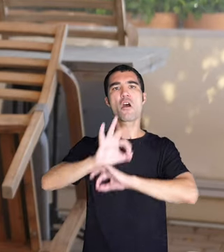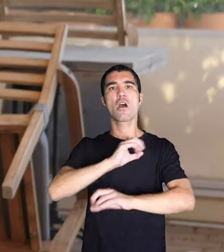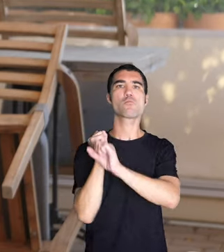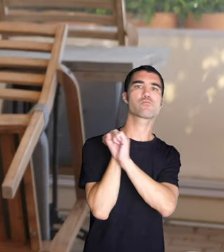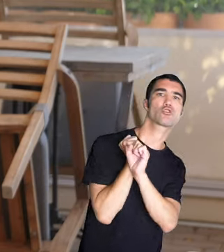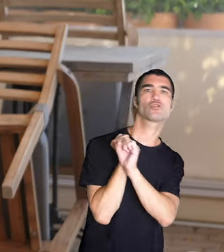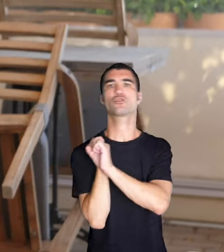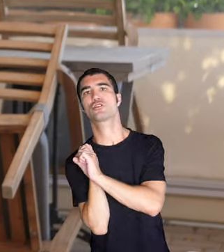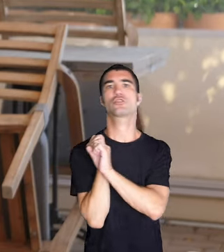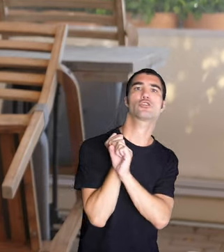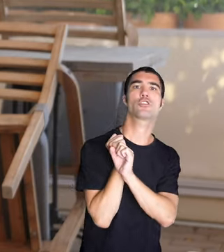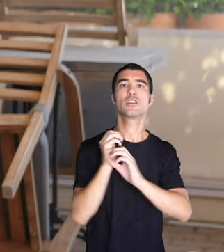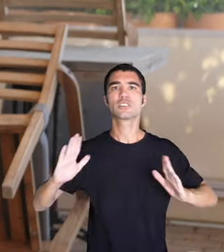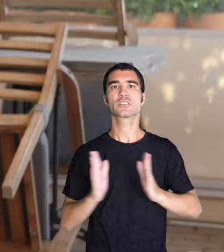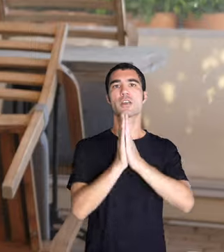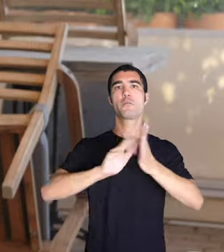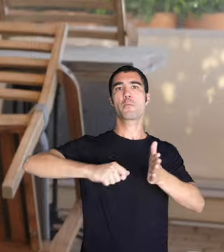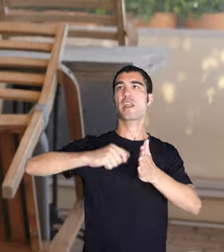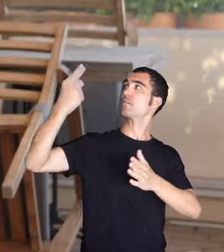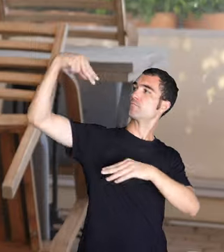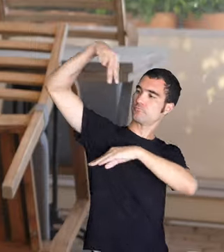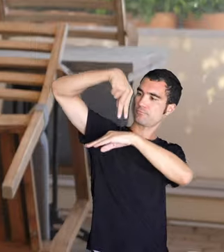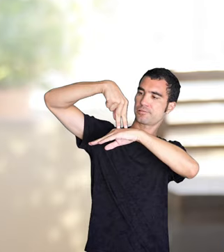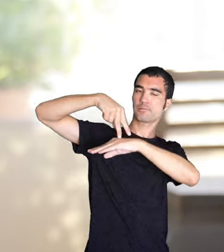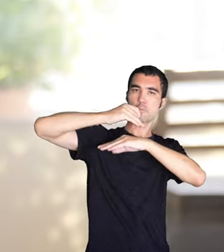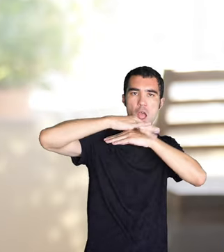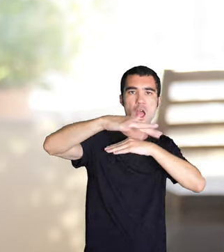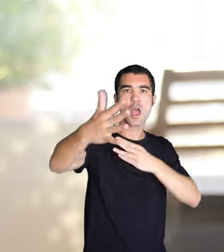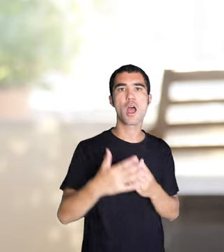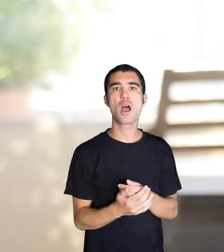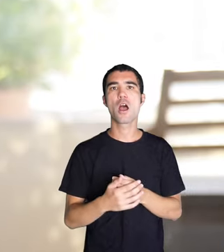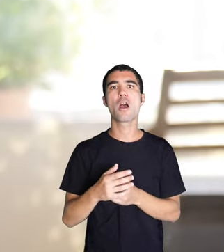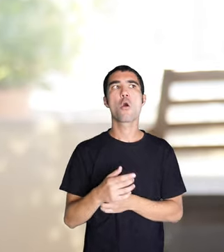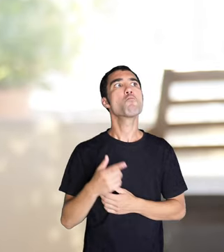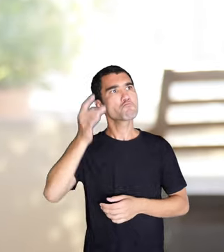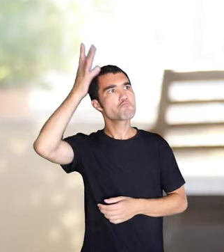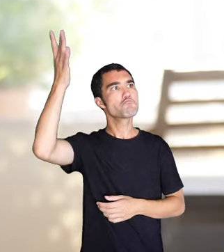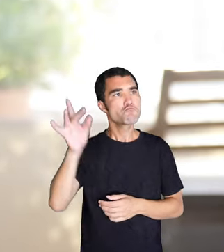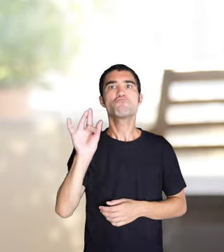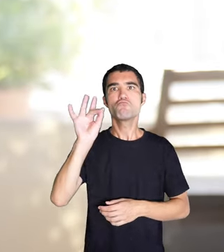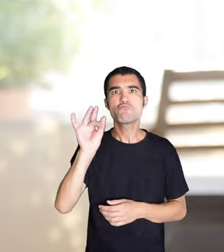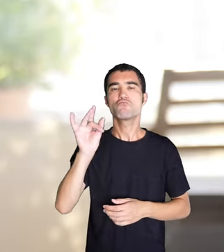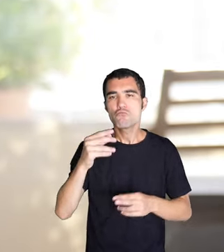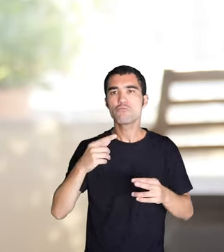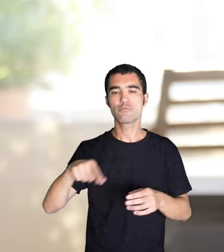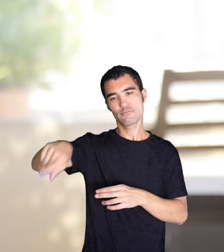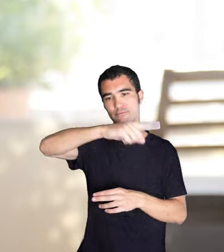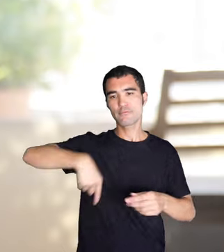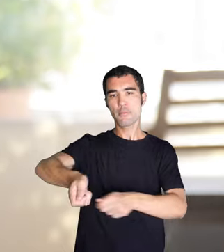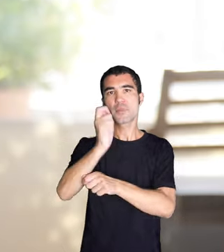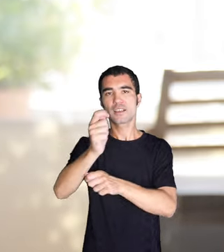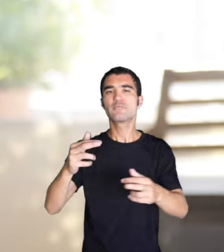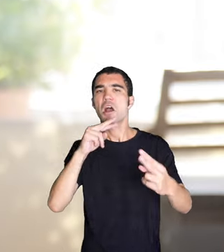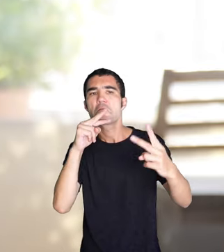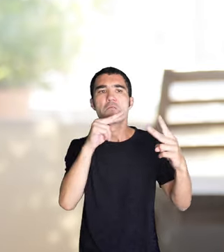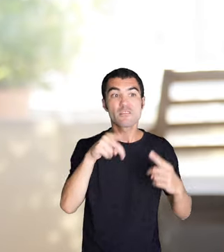en Sant Pere, per la mà. I van dir bé, i vam anar a xerrar amb els pescadors, vam